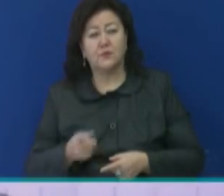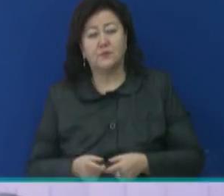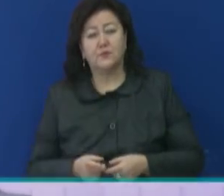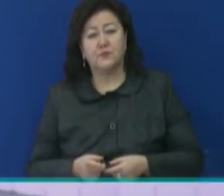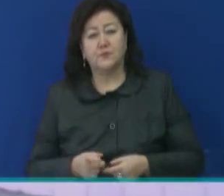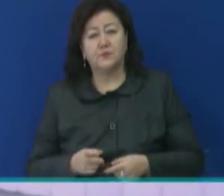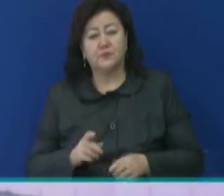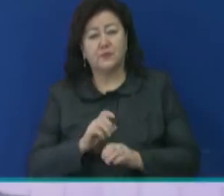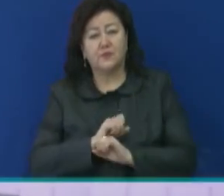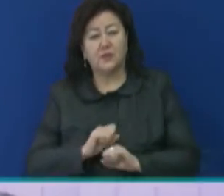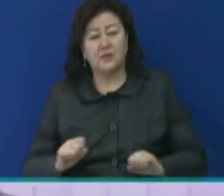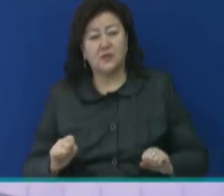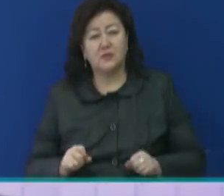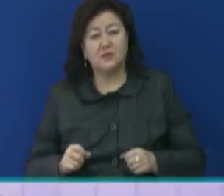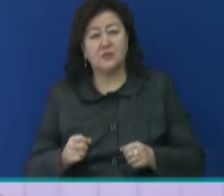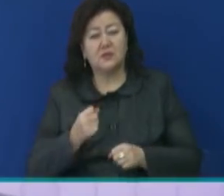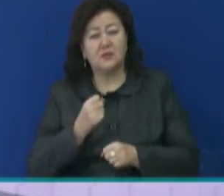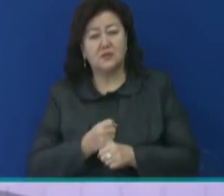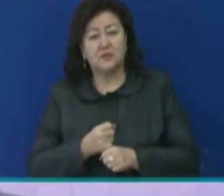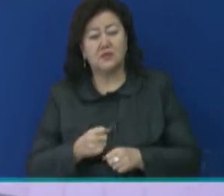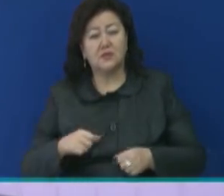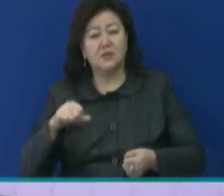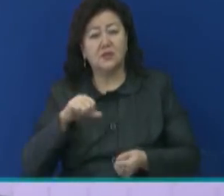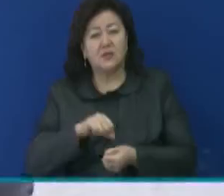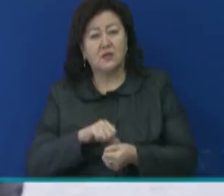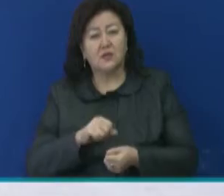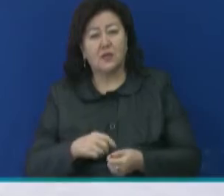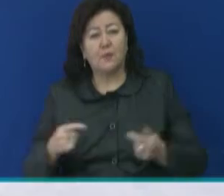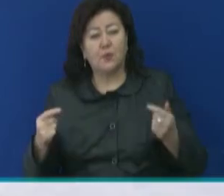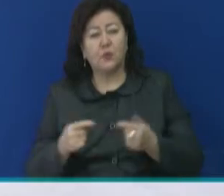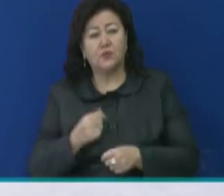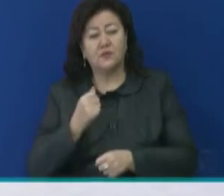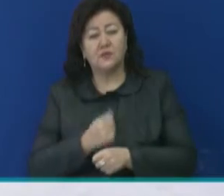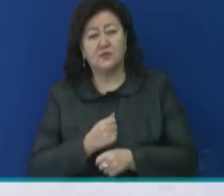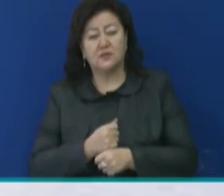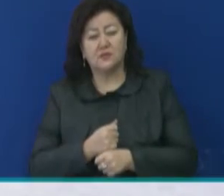не должны совершать подобные нарушения Я против таких действий